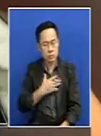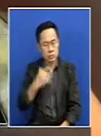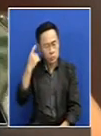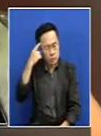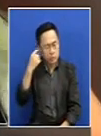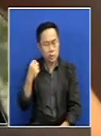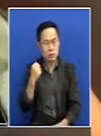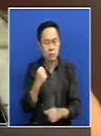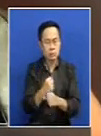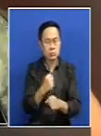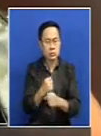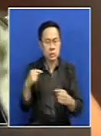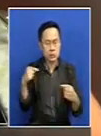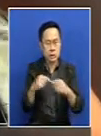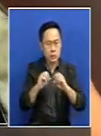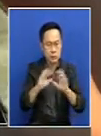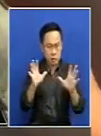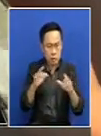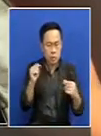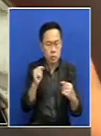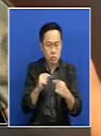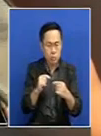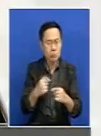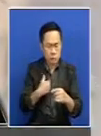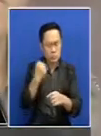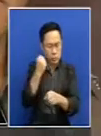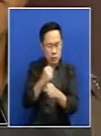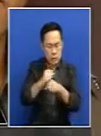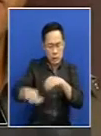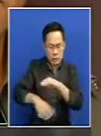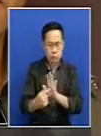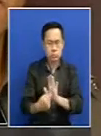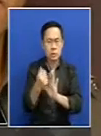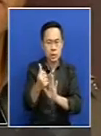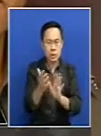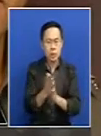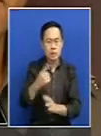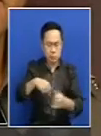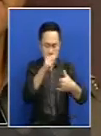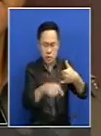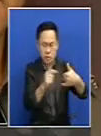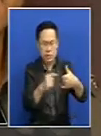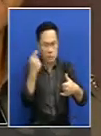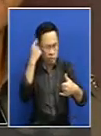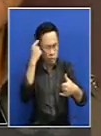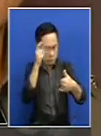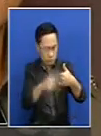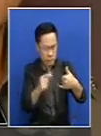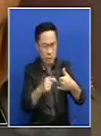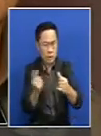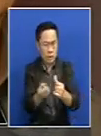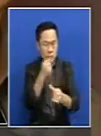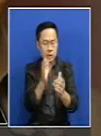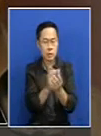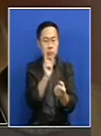จะไปในทางที่ดีนะแต่ผมเชื่อว่ายังไงก็แล้วแต่เขาเนี่ยเป็นคน ย่างที่ผมบอกเมื่อครั้งแรก